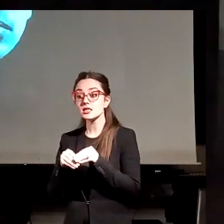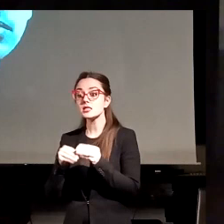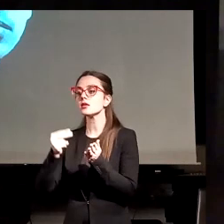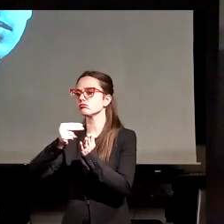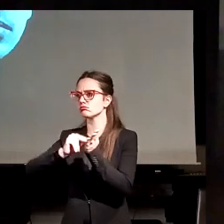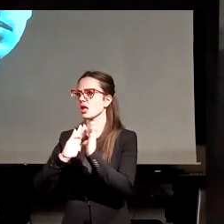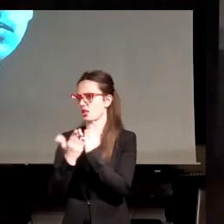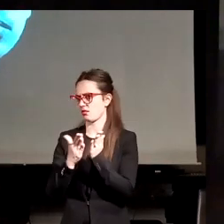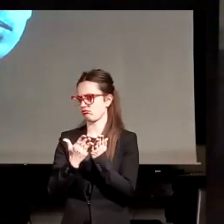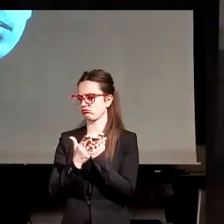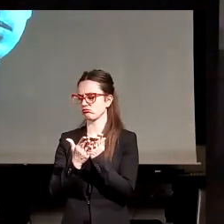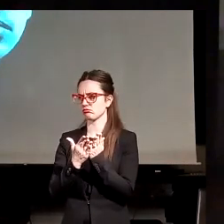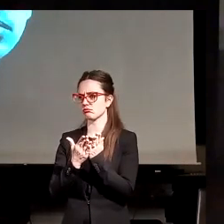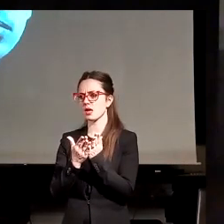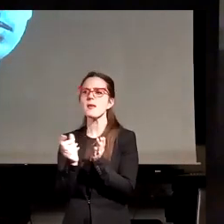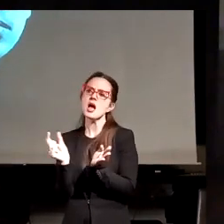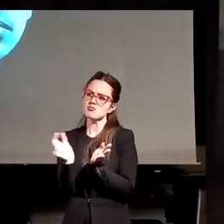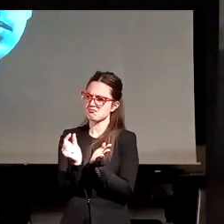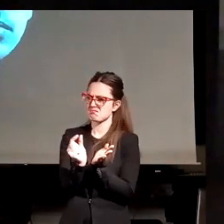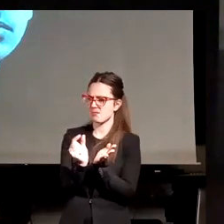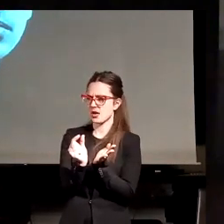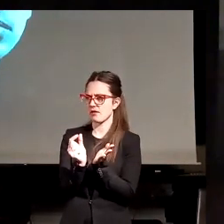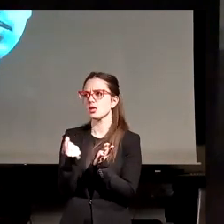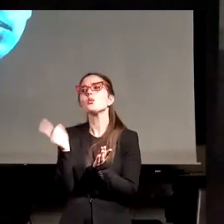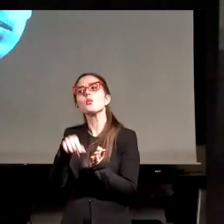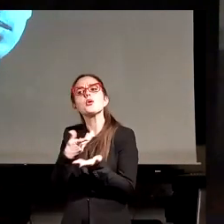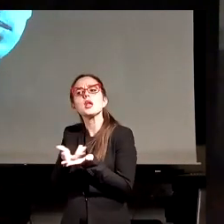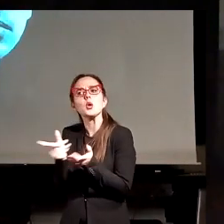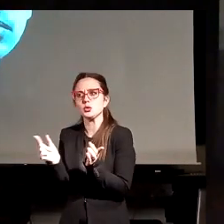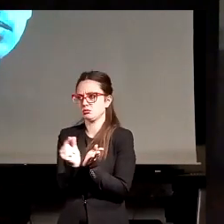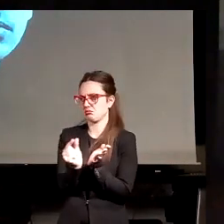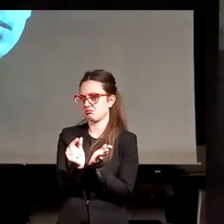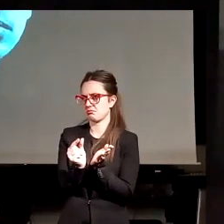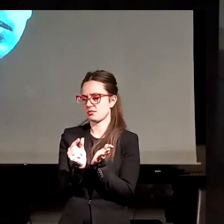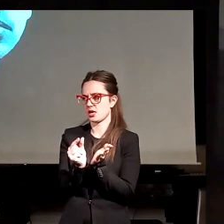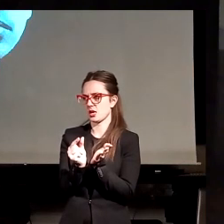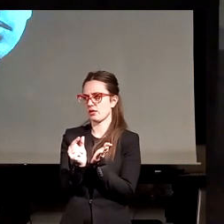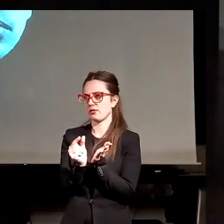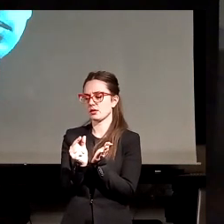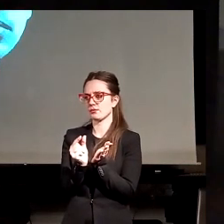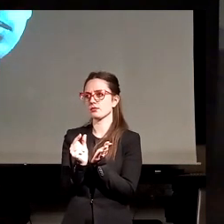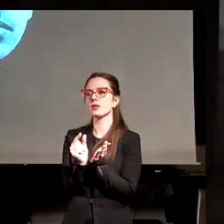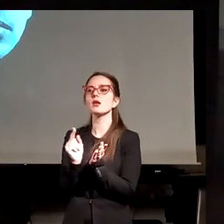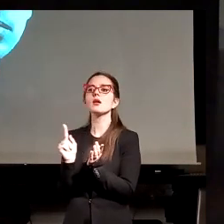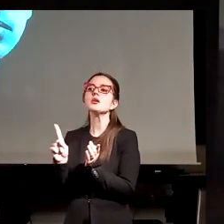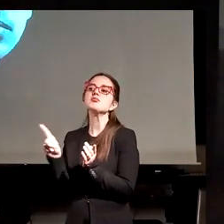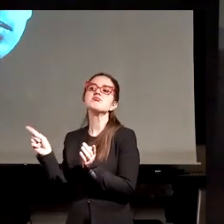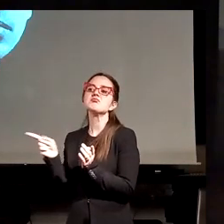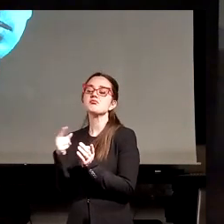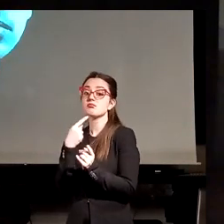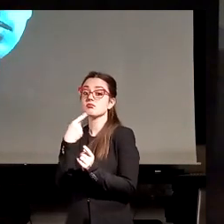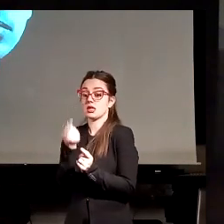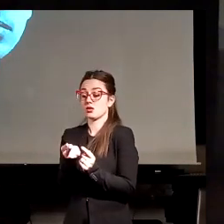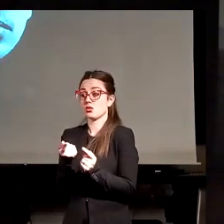e tutte sempre cose molto brevi anche i racconti esempio lui non ha mai scritto una volta una persona venga presentata una